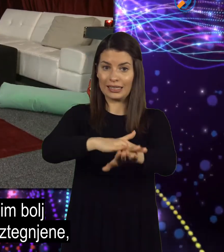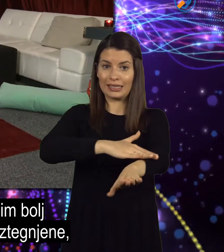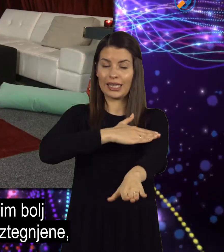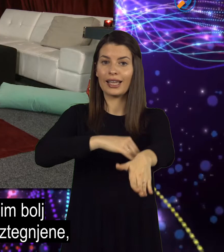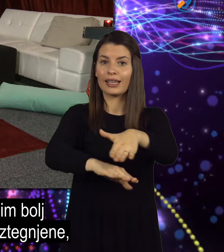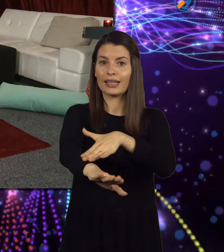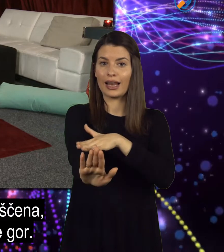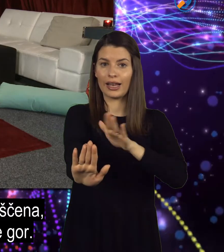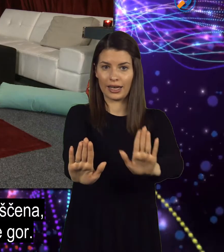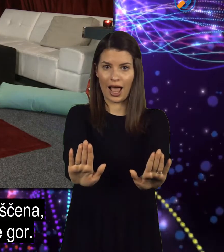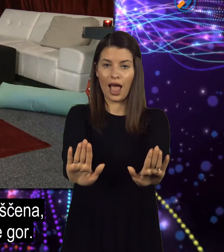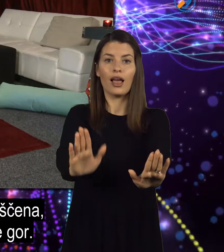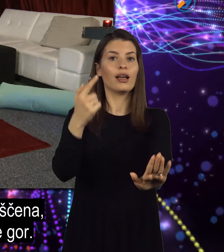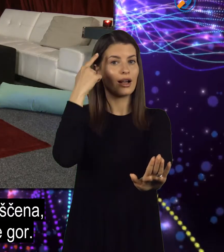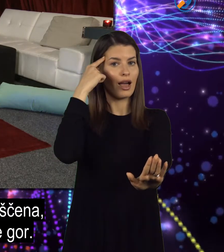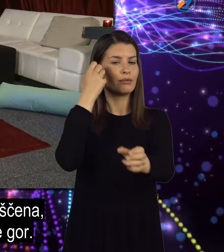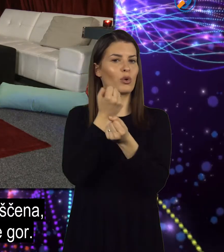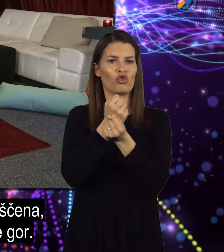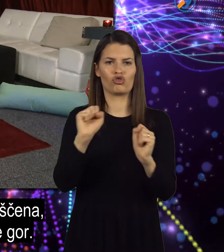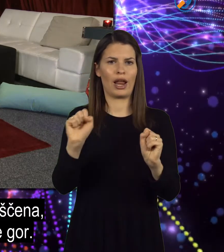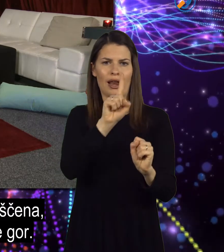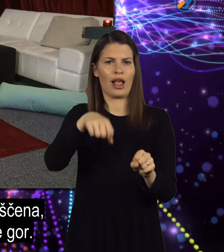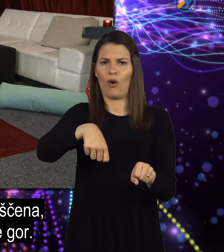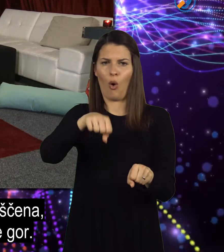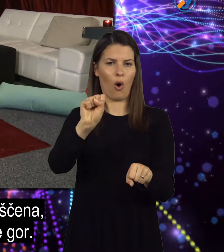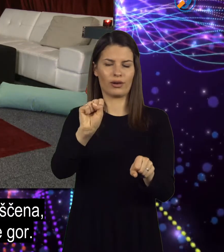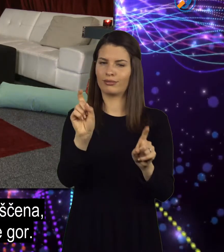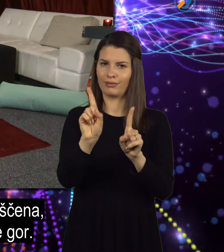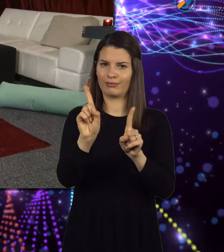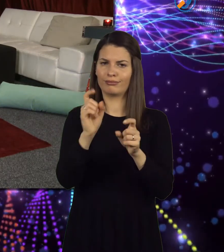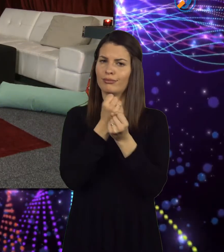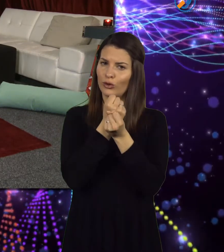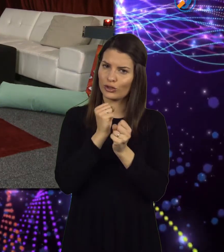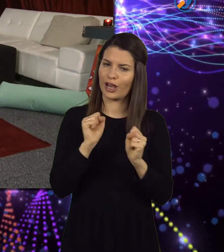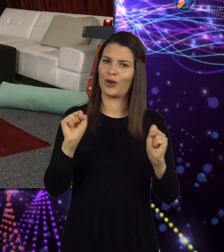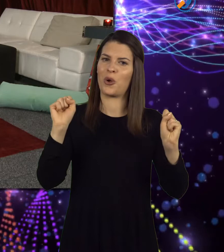sta stegnjeni, glava je sproščena, ne zategujo gor.